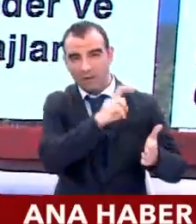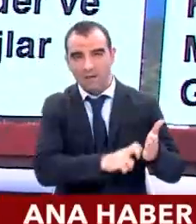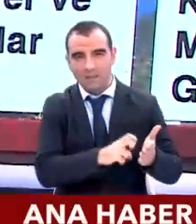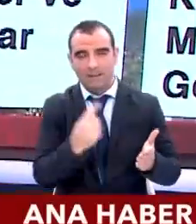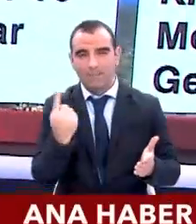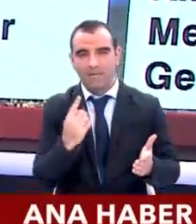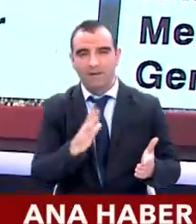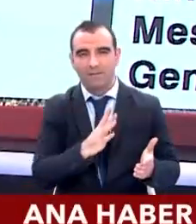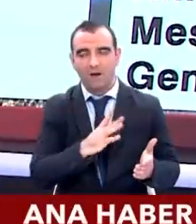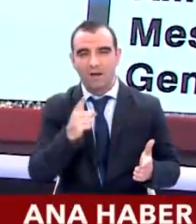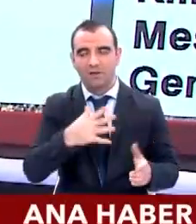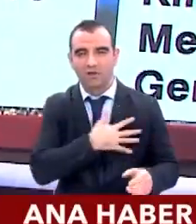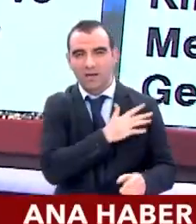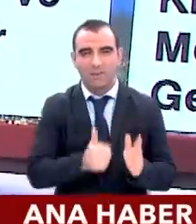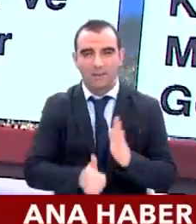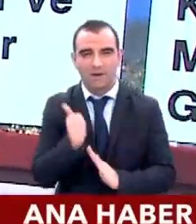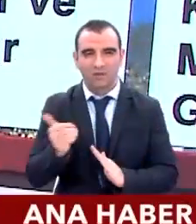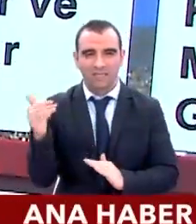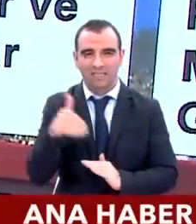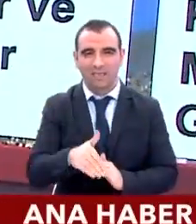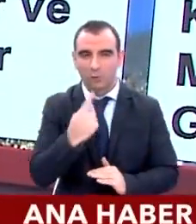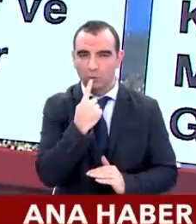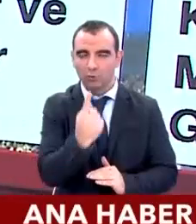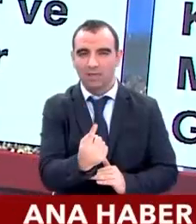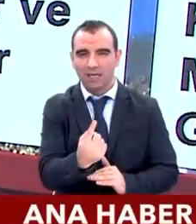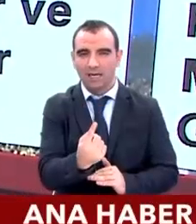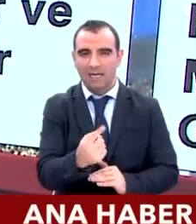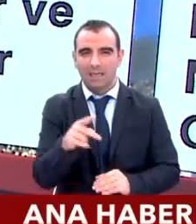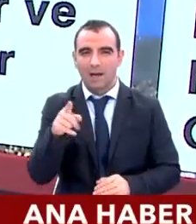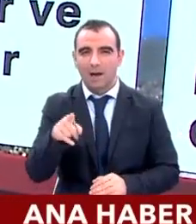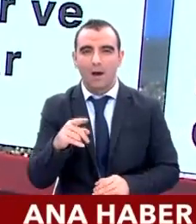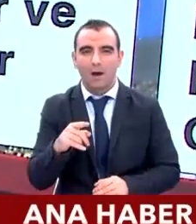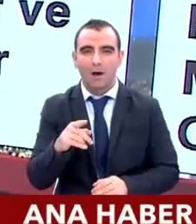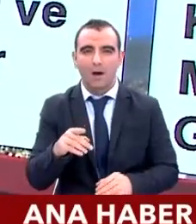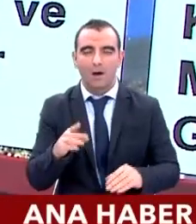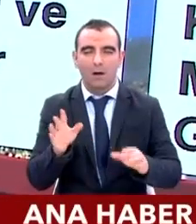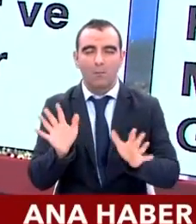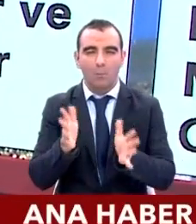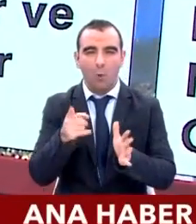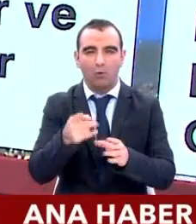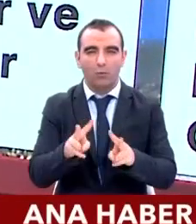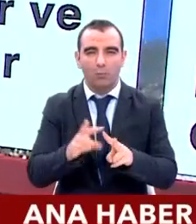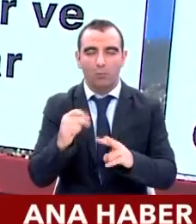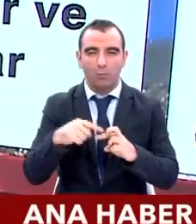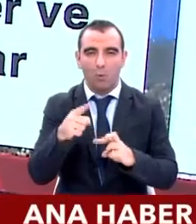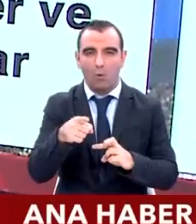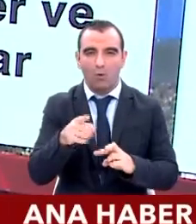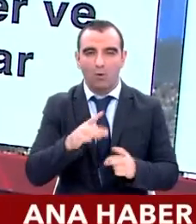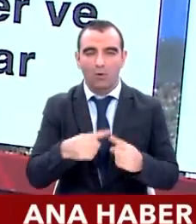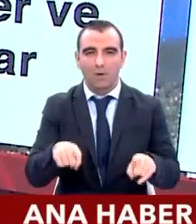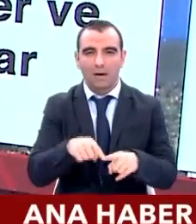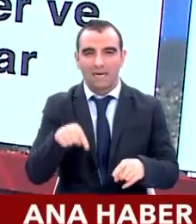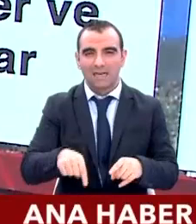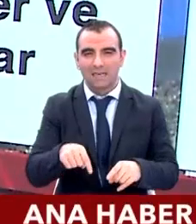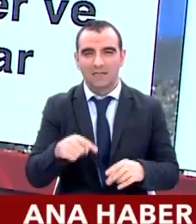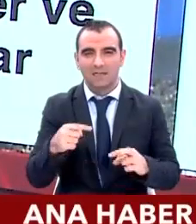var Kılıçdaroğlu geliyoruz diyerek mor renk iktidarı temsil eder ve bunun gibi renklerle